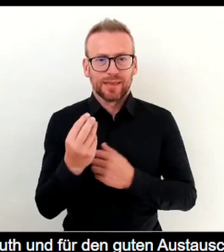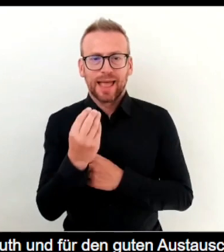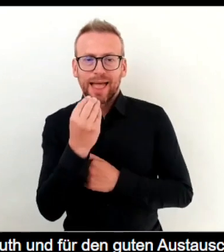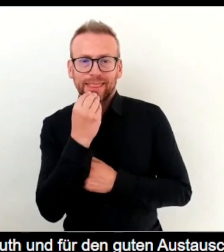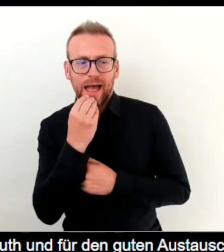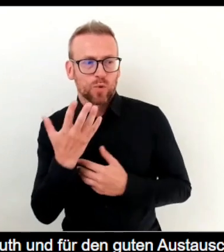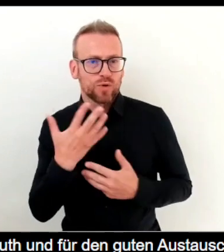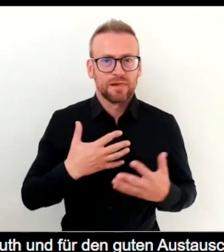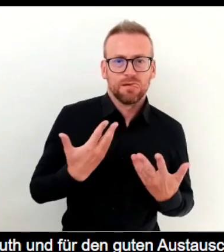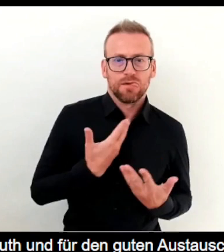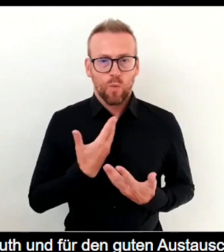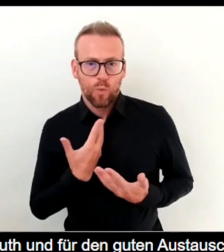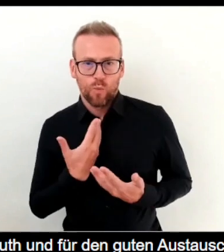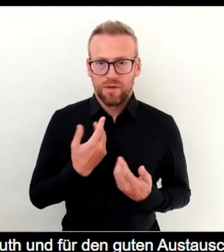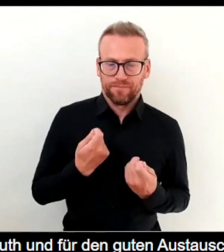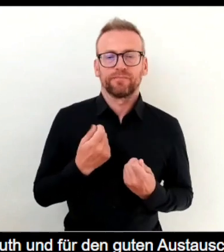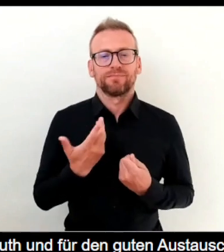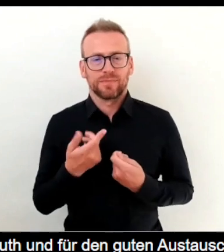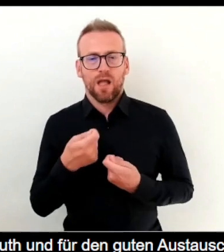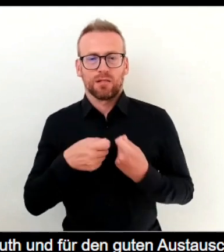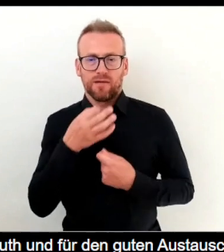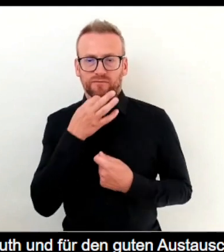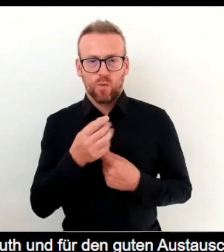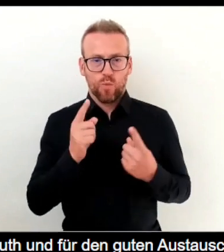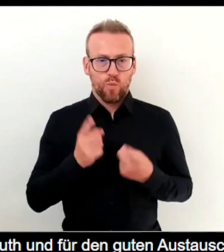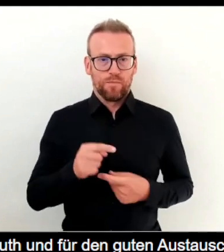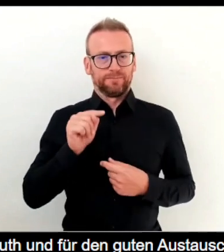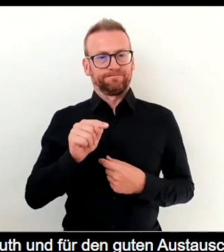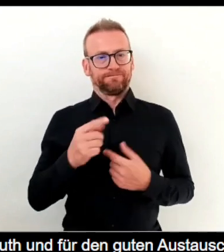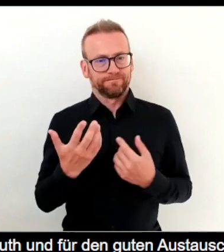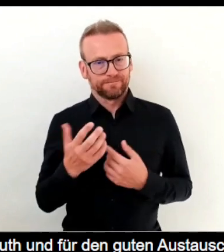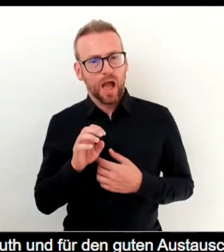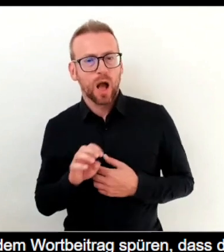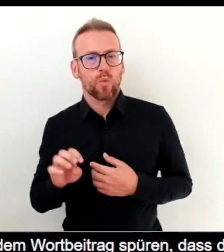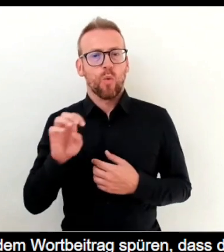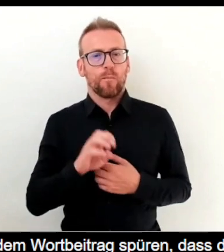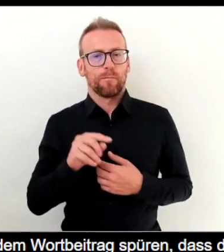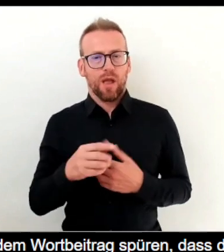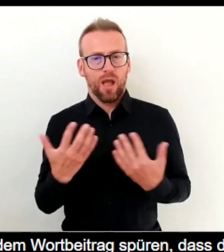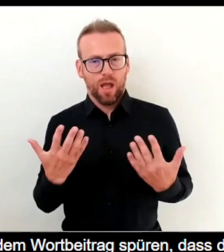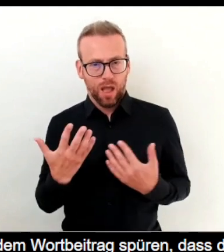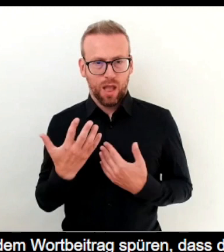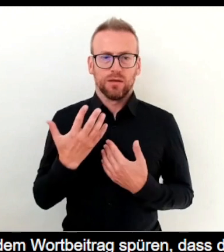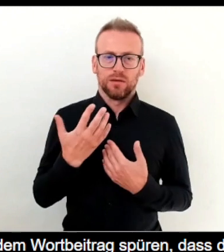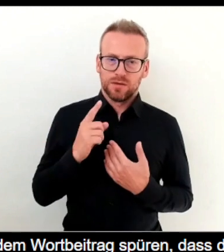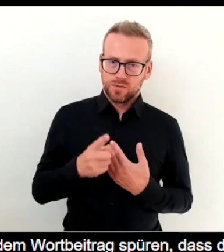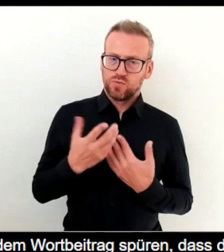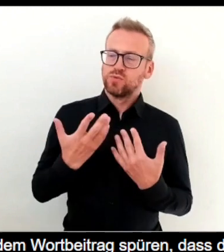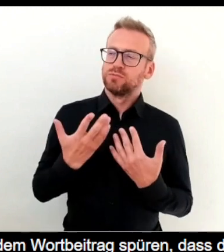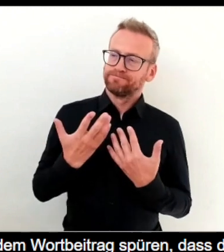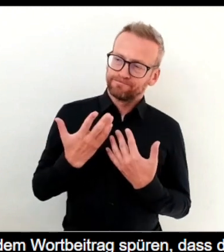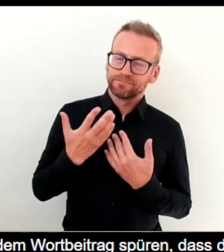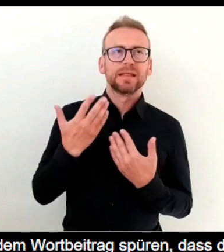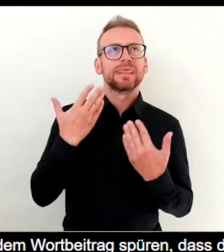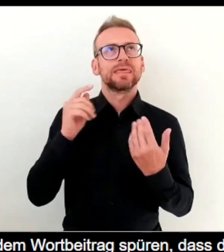Wettbewerbsfähigkeit unserer Unternehmen, ihr Zugang zu den notwendigen Rohstoffen zum Beispiel. Das sind alles Themen, die europäisch global behandelt werden,